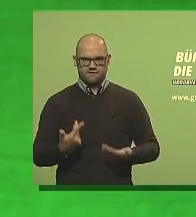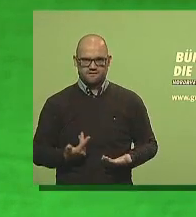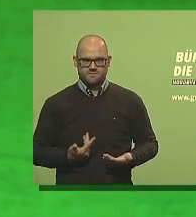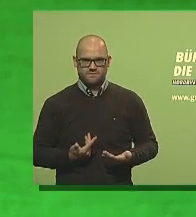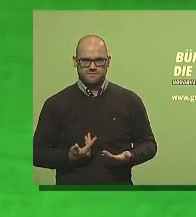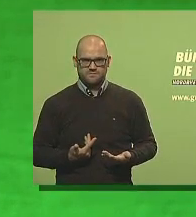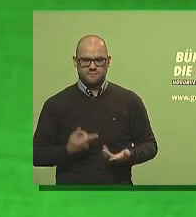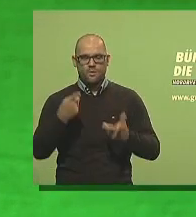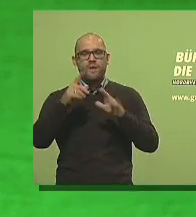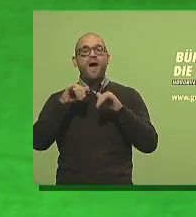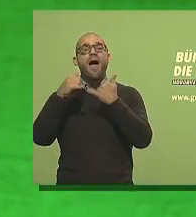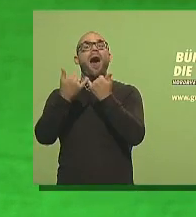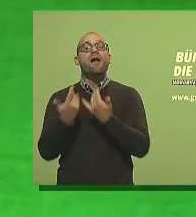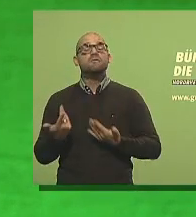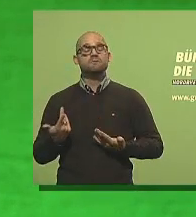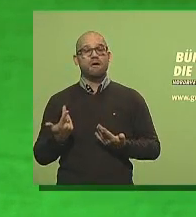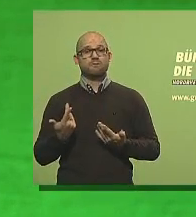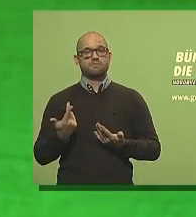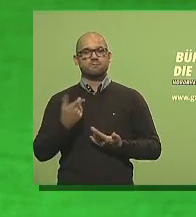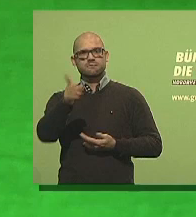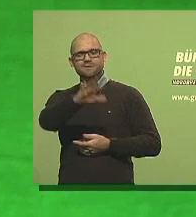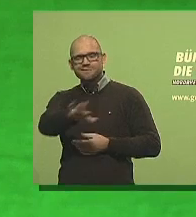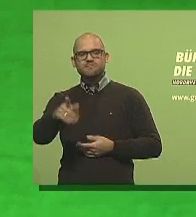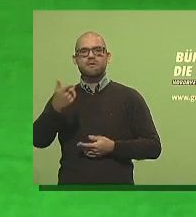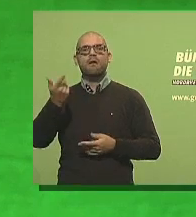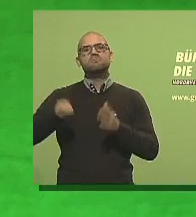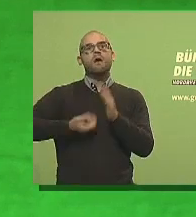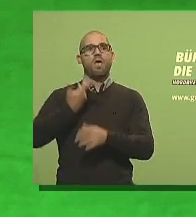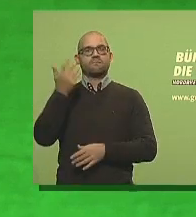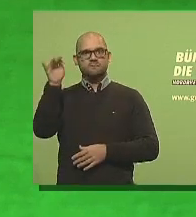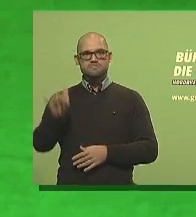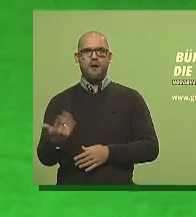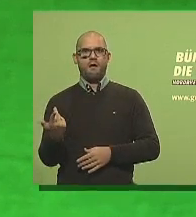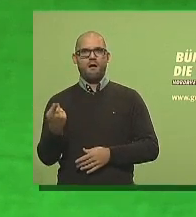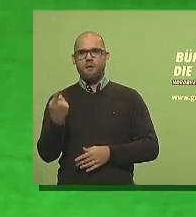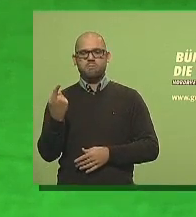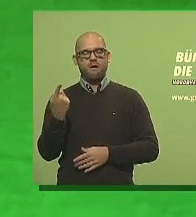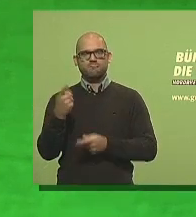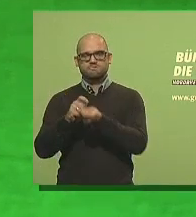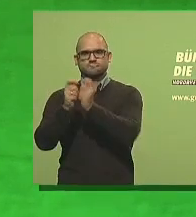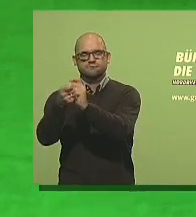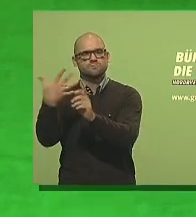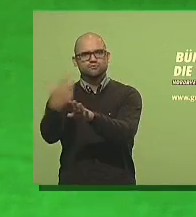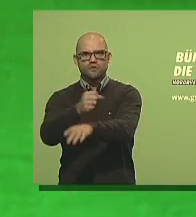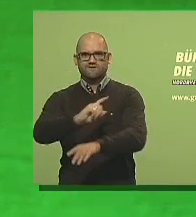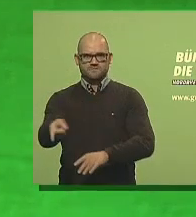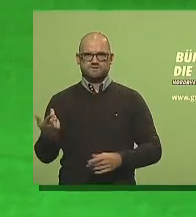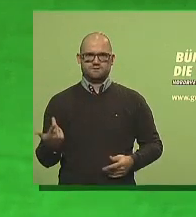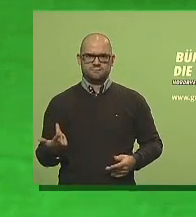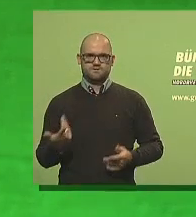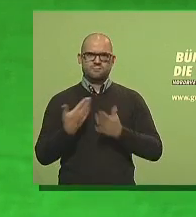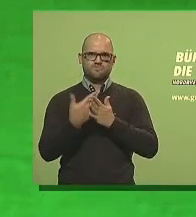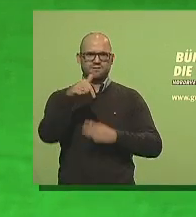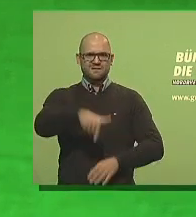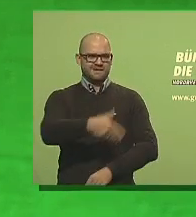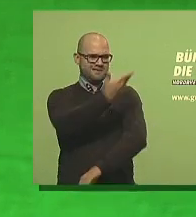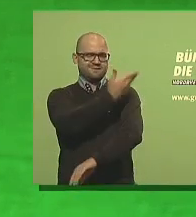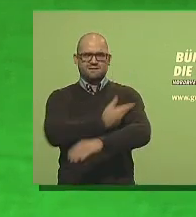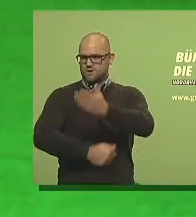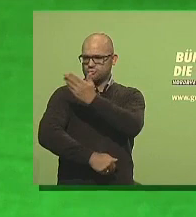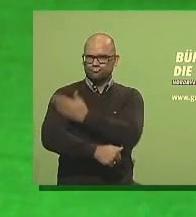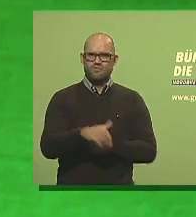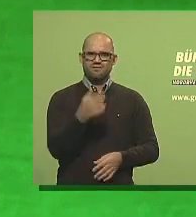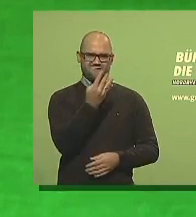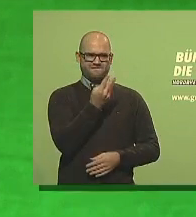Eltern die noch gar nicht können. Und wir wissen übrigens auch, wie es der Näherin in Bangladesch geht, wenn bei uns ein T-Shirt